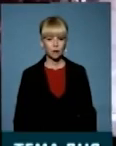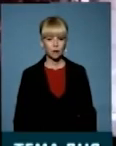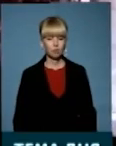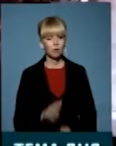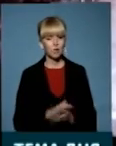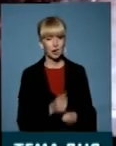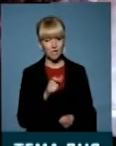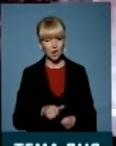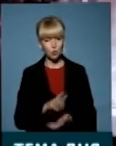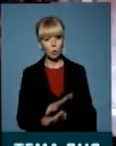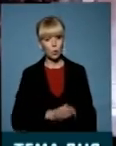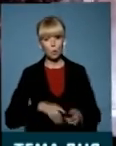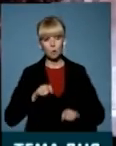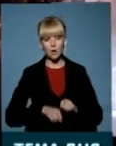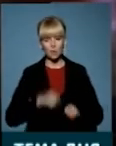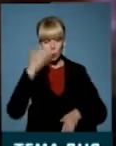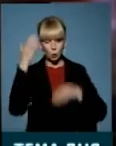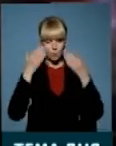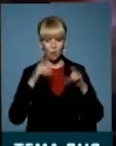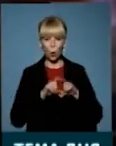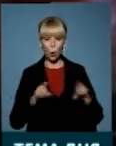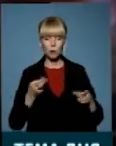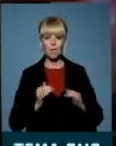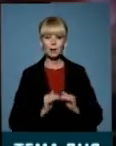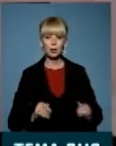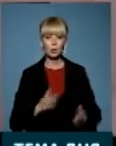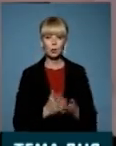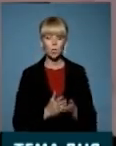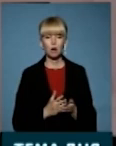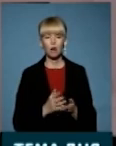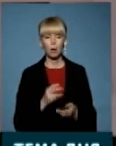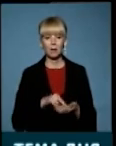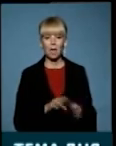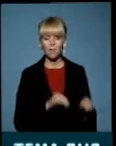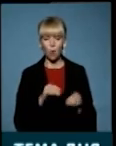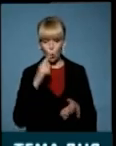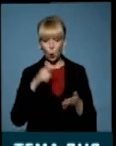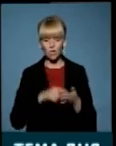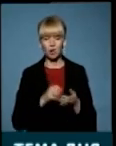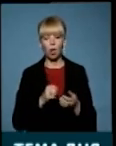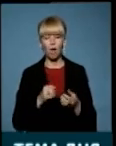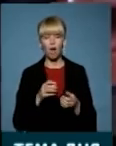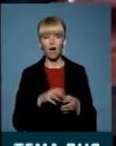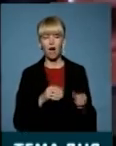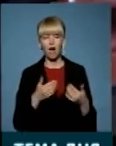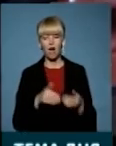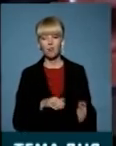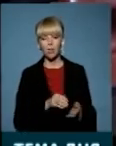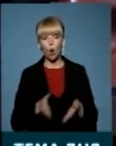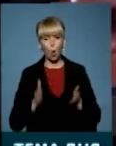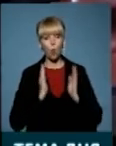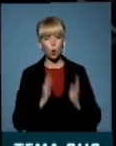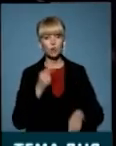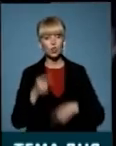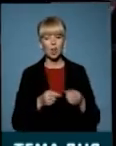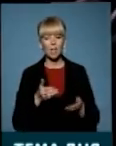Далі рятувальники продовжують перевірку у розважальному комплексі для дітей. Тут є план евакуації та вказівники до аварійного виходу. Проте коридор, через